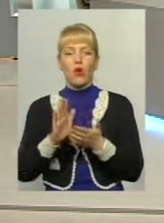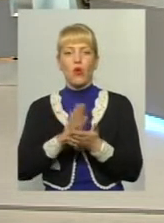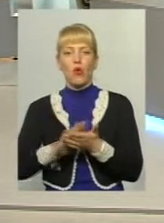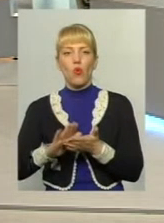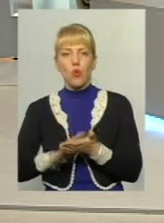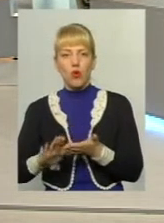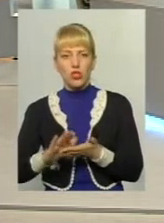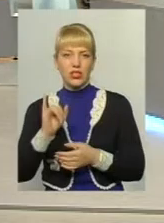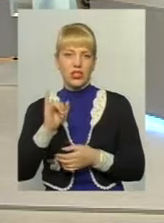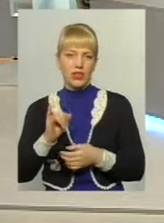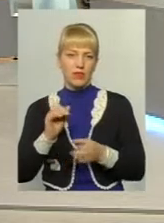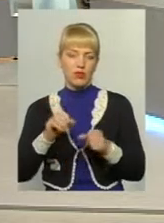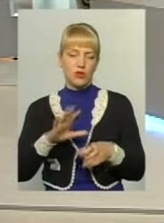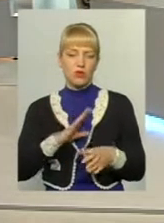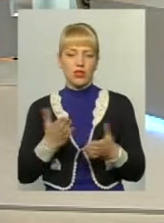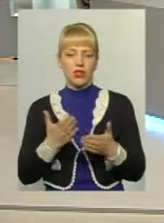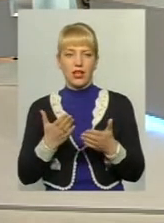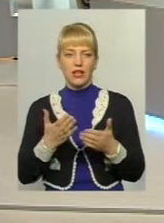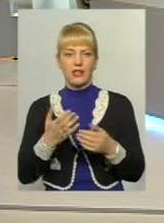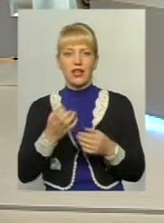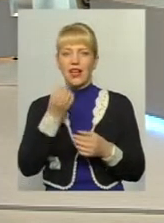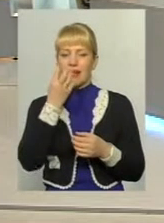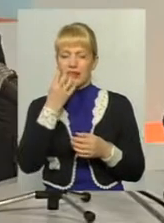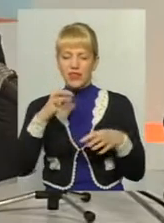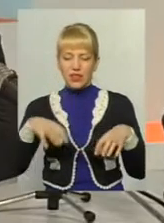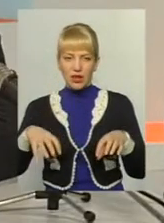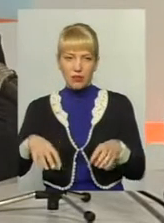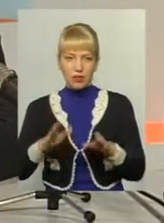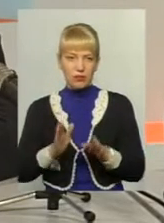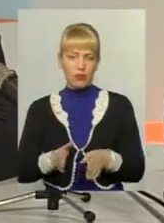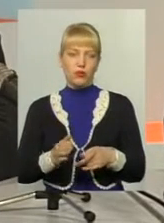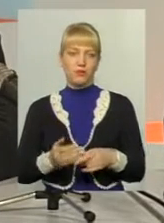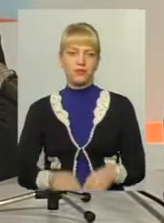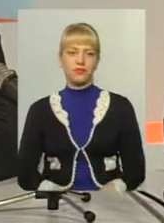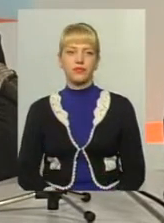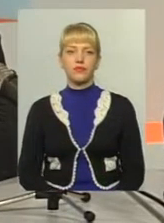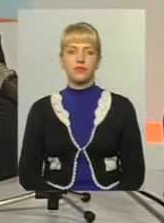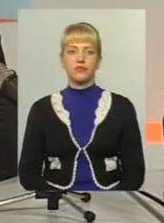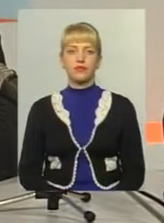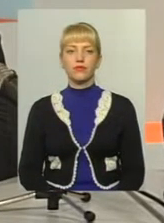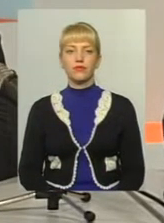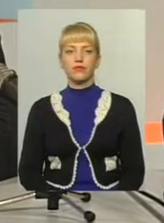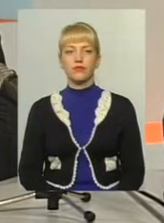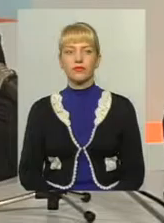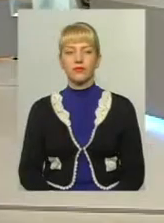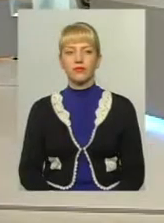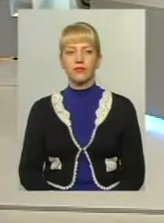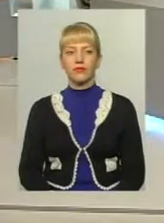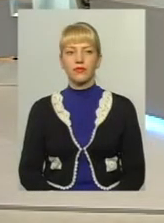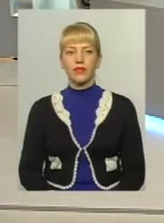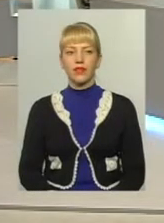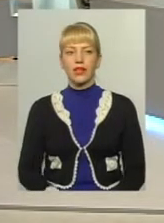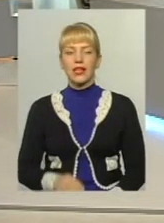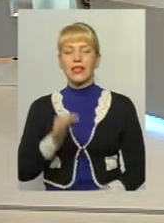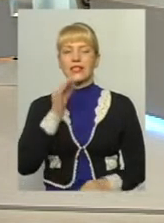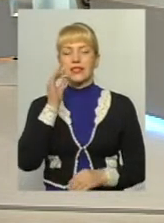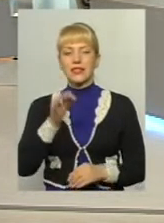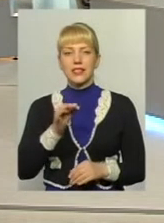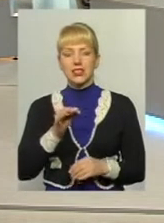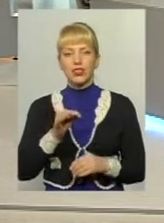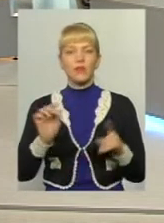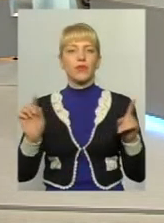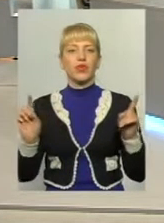зовсім інша якість проживання, да, в будинку. Да, там може і в під'їзді буде прибрано, і там ліфт буде